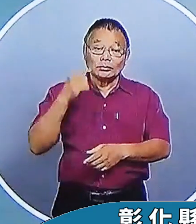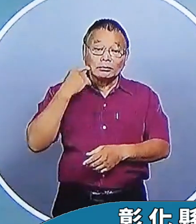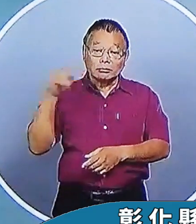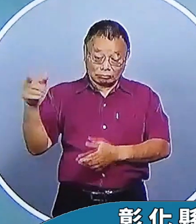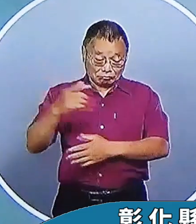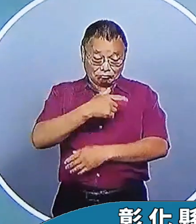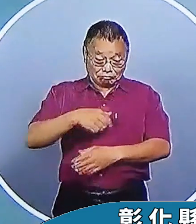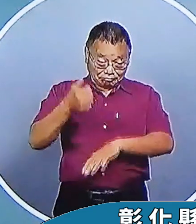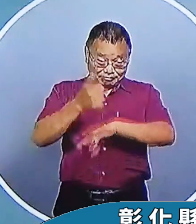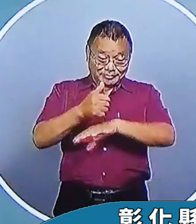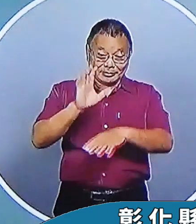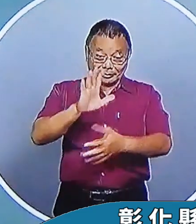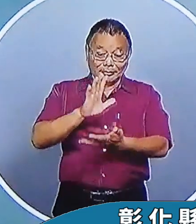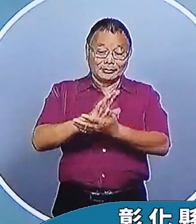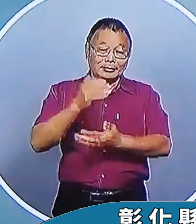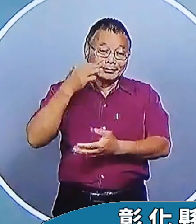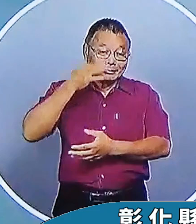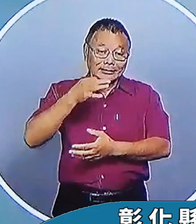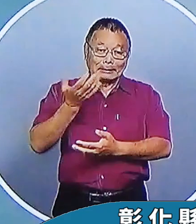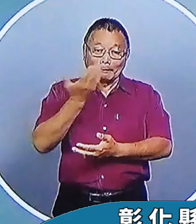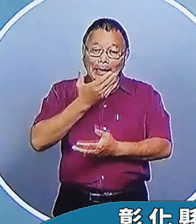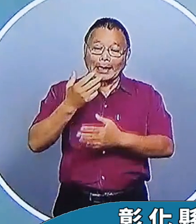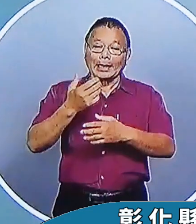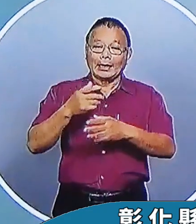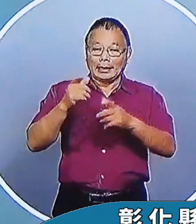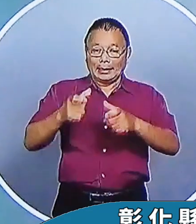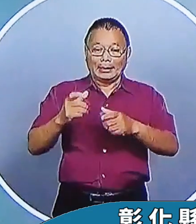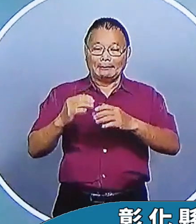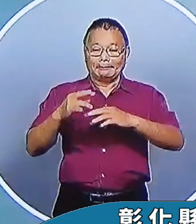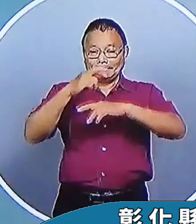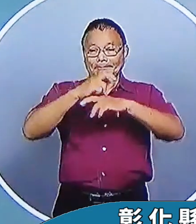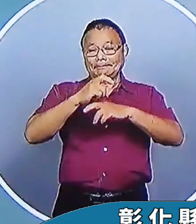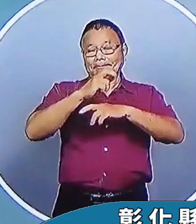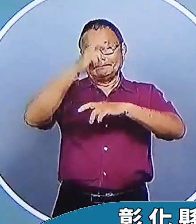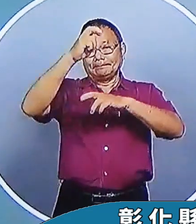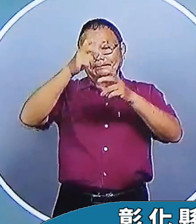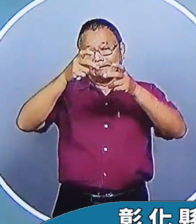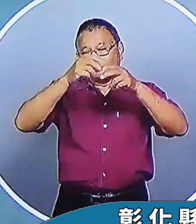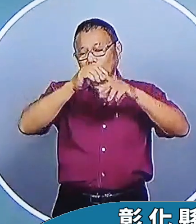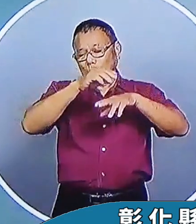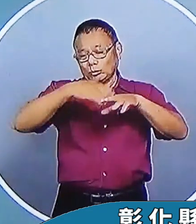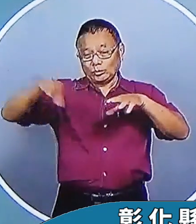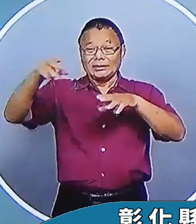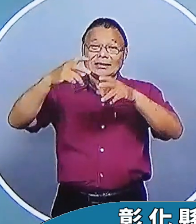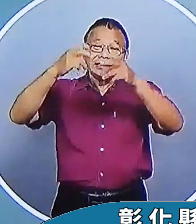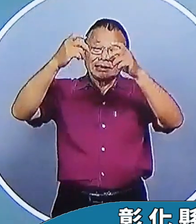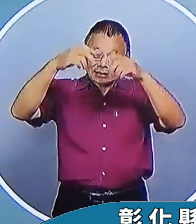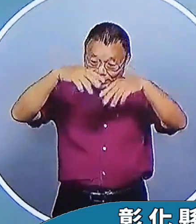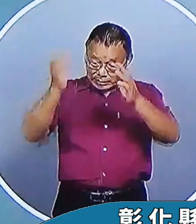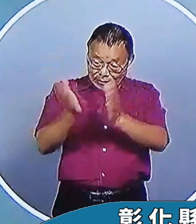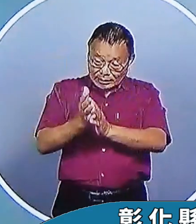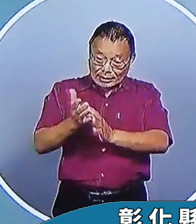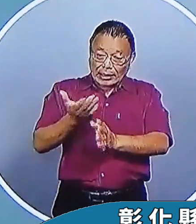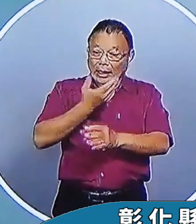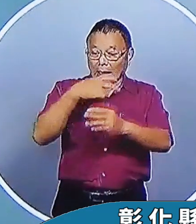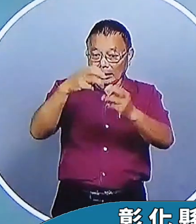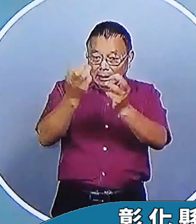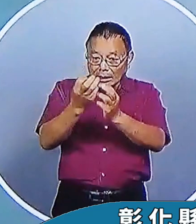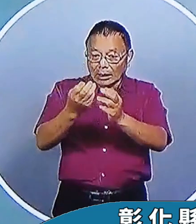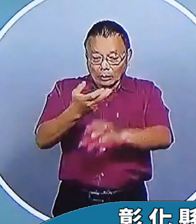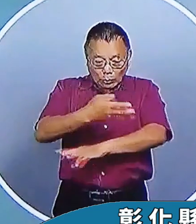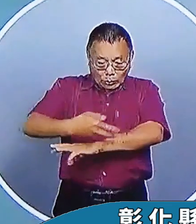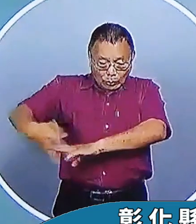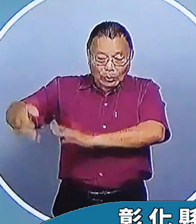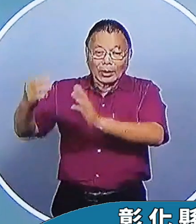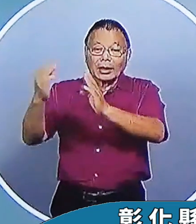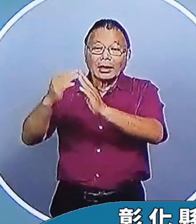的哦捐出掉哦彰化美港公路的高架，以及哦咱的良子措施和提案道路的高架，还